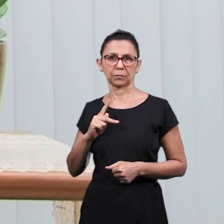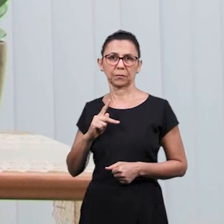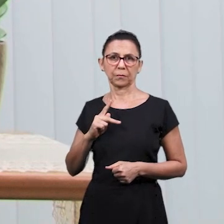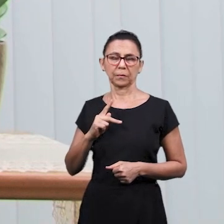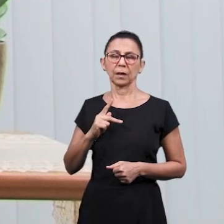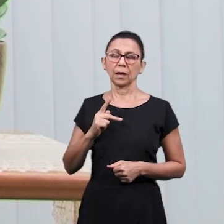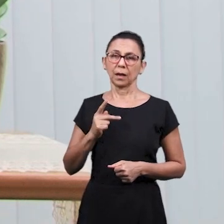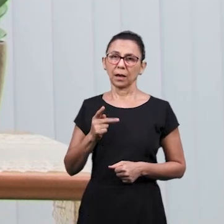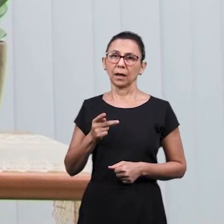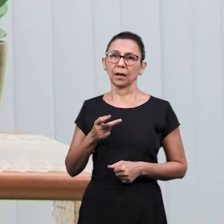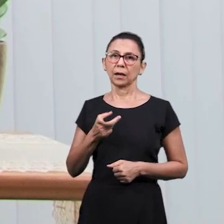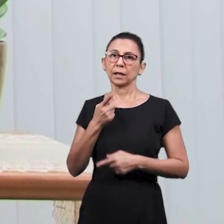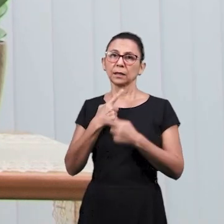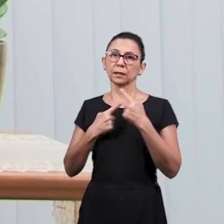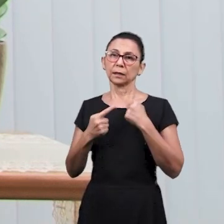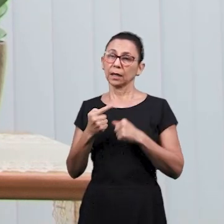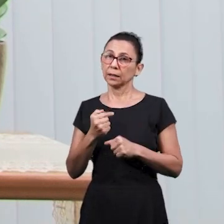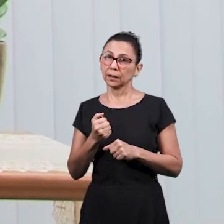он